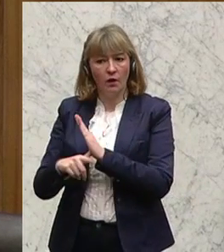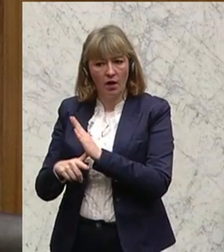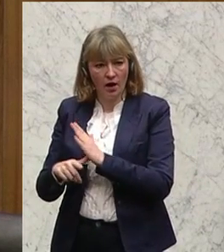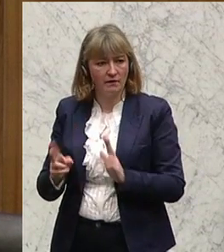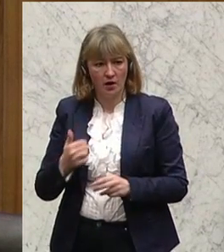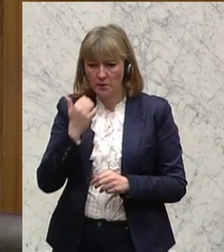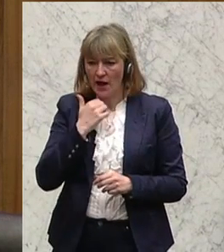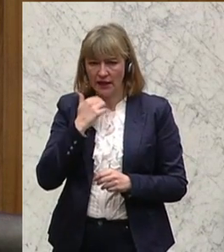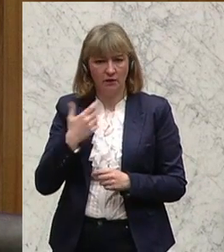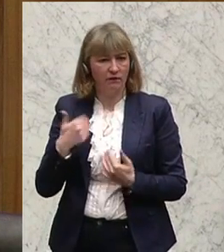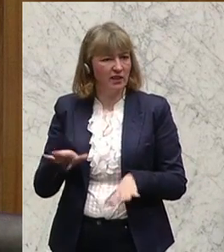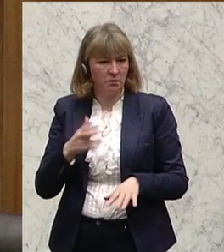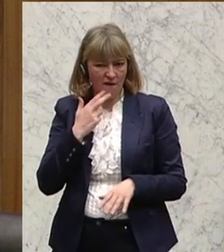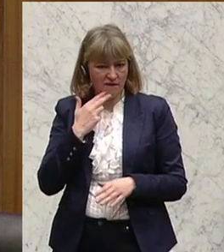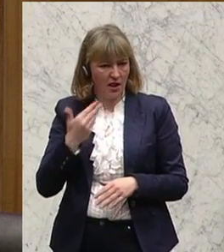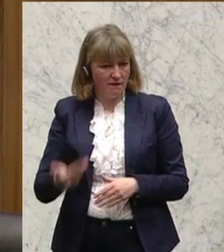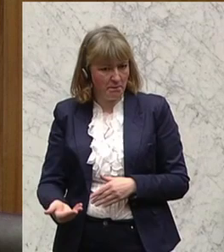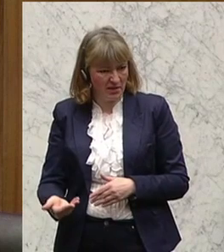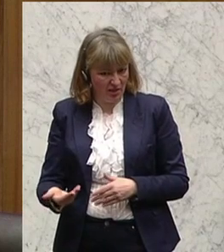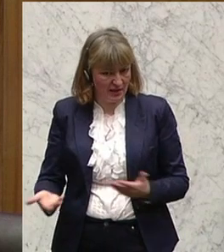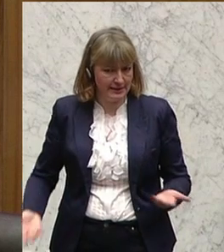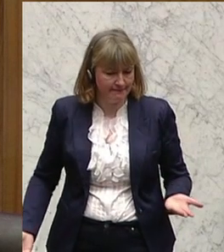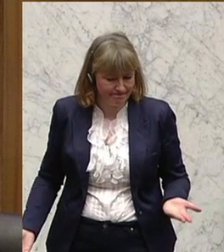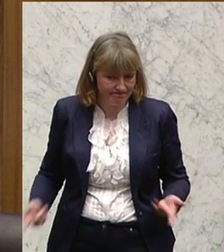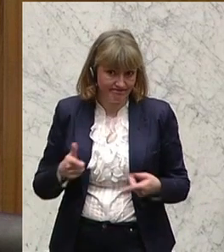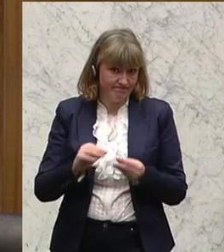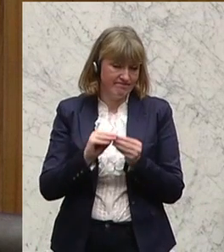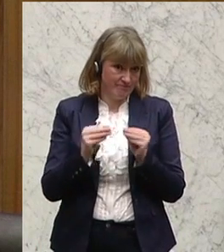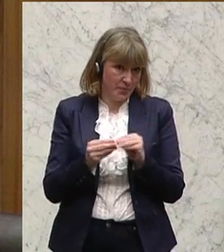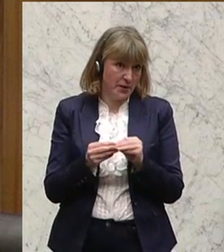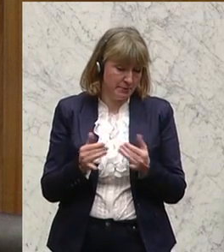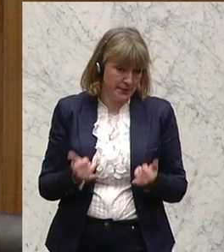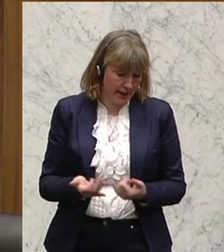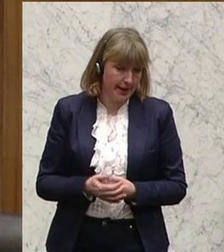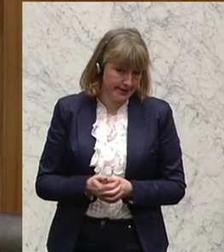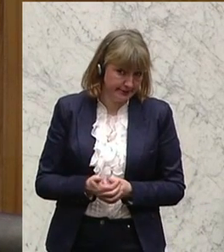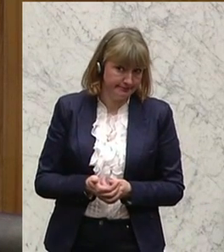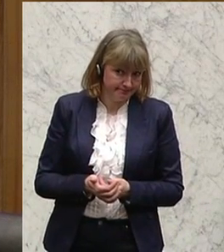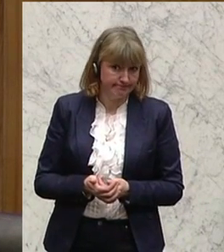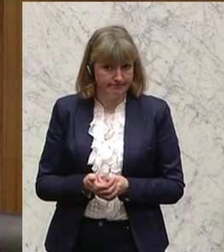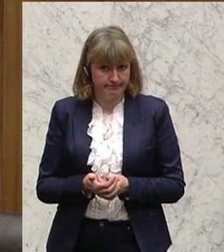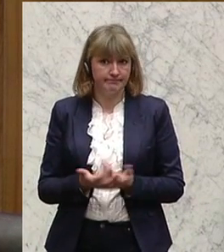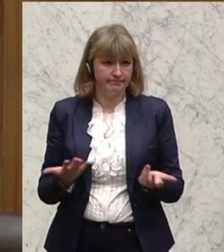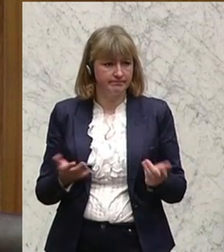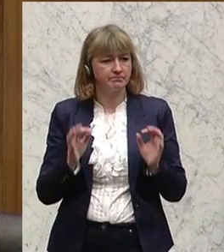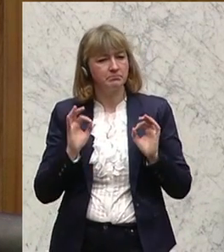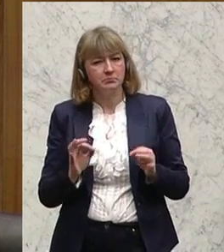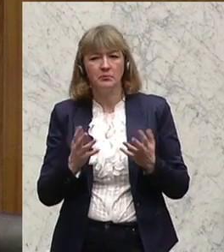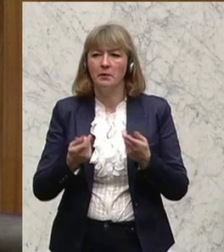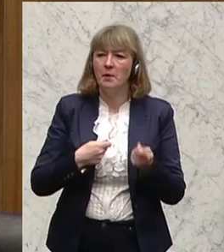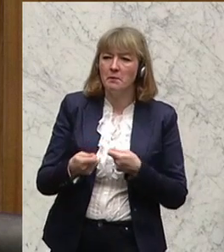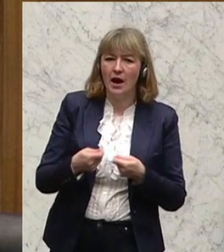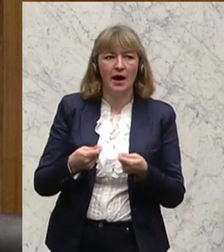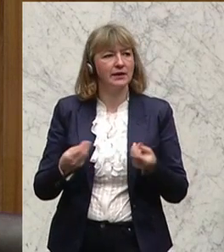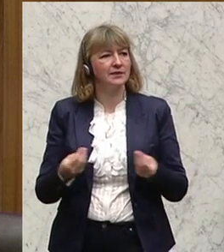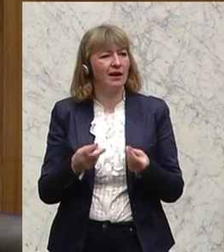die Eigentümer nicht mehr vermieten wollen. Ja, da ist das Grundproblem. Sie können natürlich gewisse Marktmechanismen nicht völlig